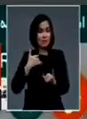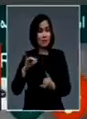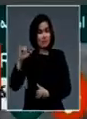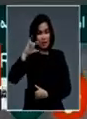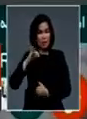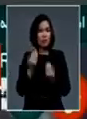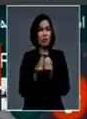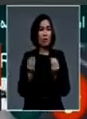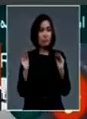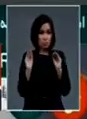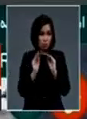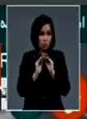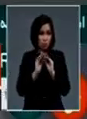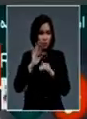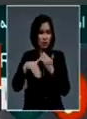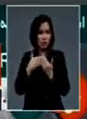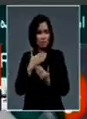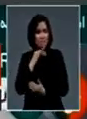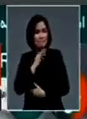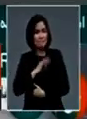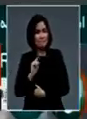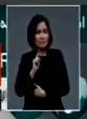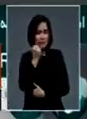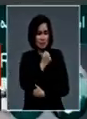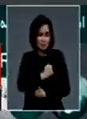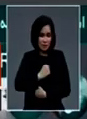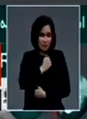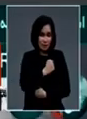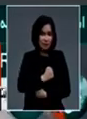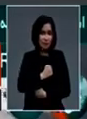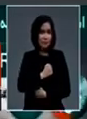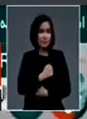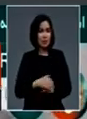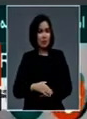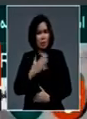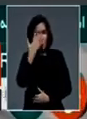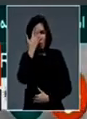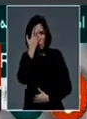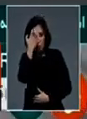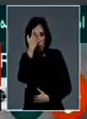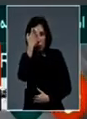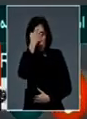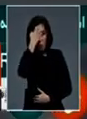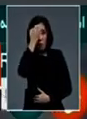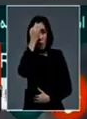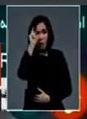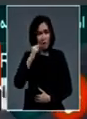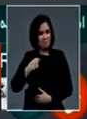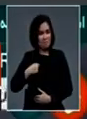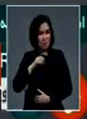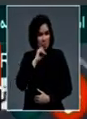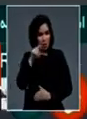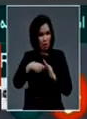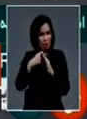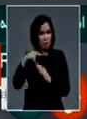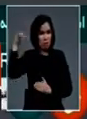ของผู้เสียชีวิตนะคะตอนนี้ต่างก็รู้สึกเศร้าโศกแล้วก็อีกอย่างนึงคือโกรธแค้นหลายคนเนี่ยกล่าวโทษว่าเหตุการณ์ในครั้